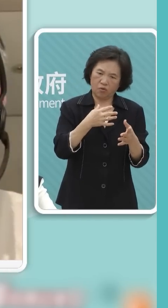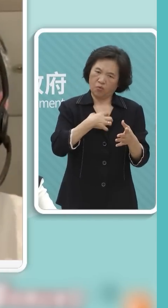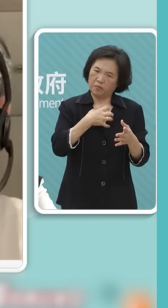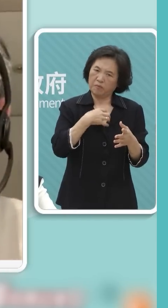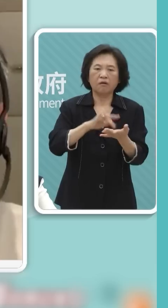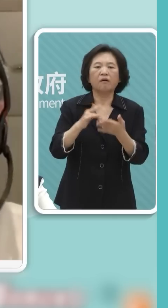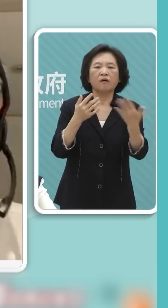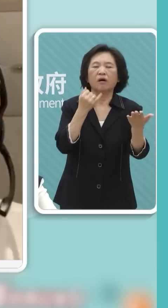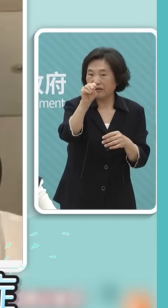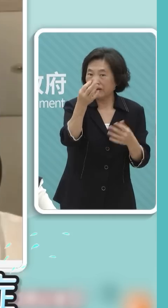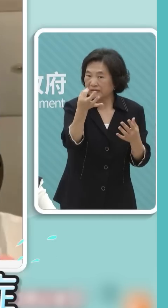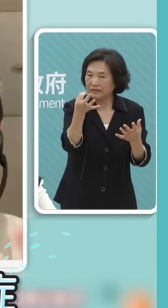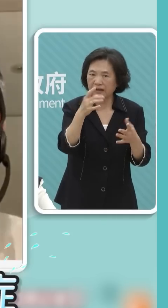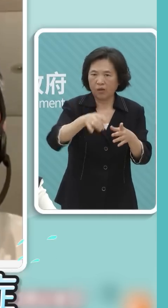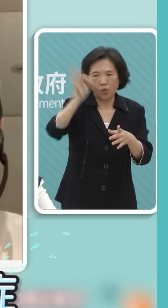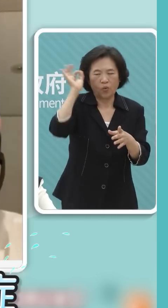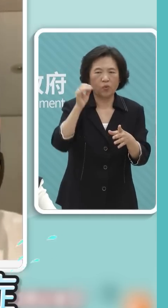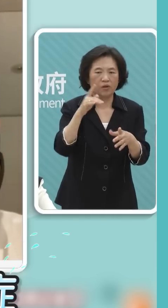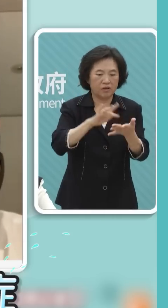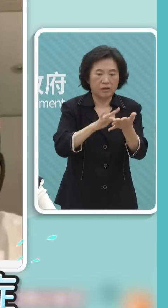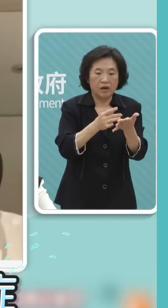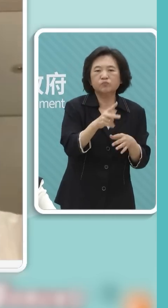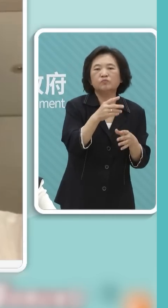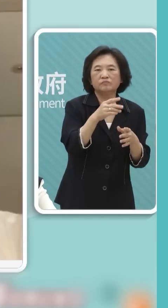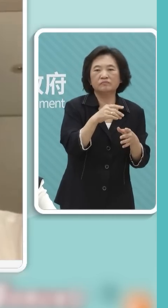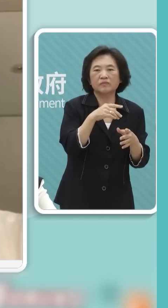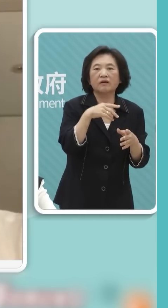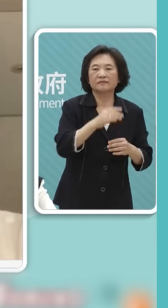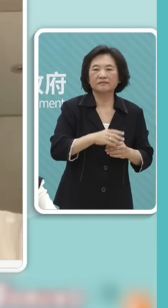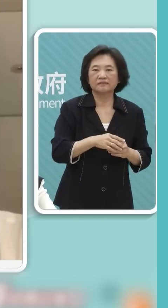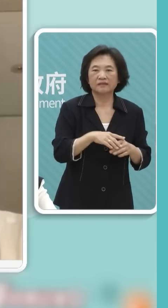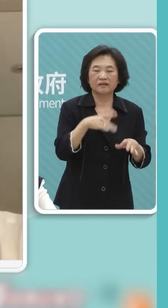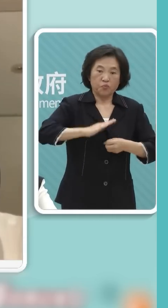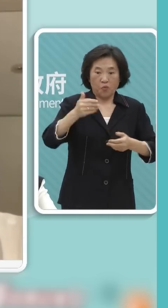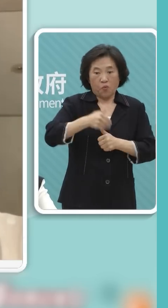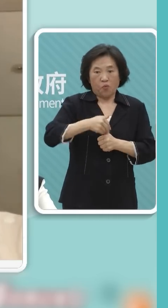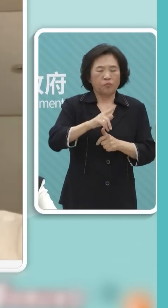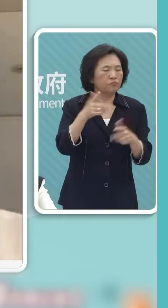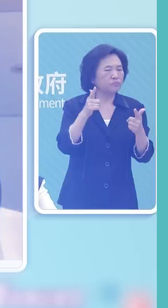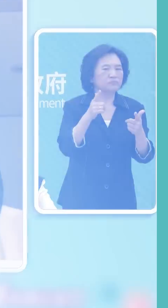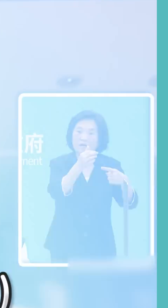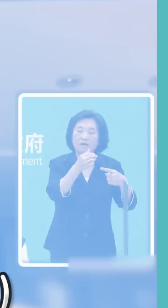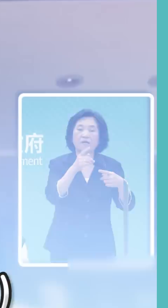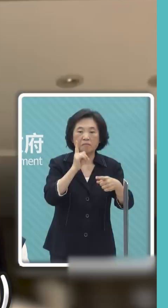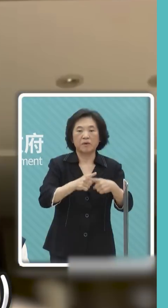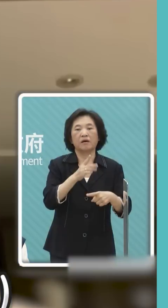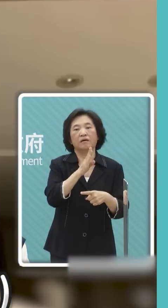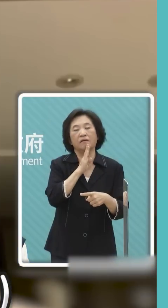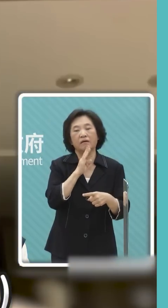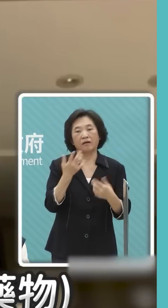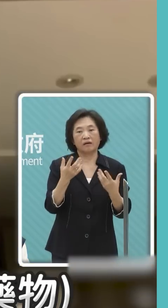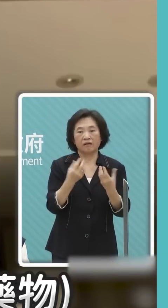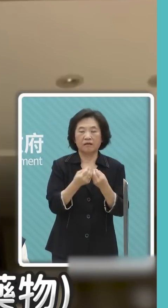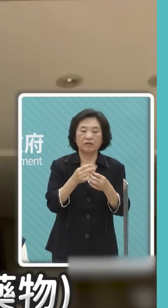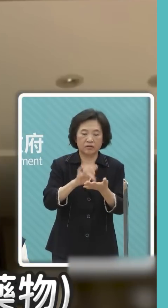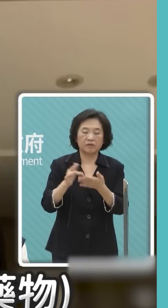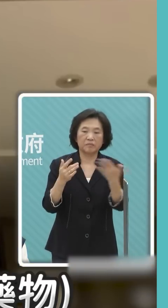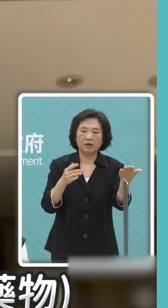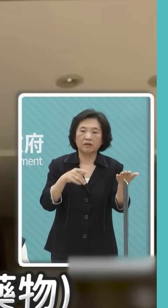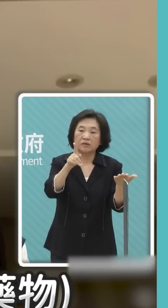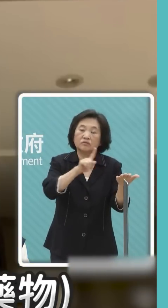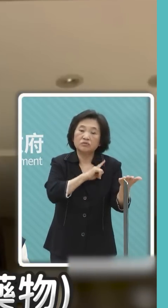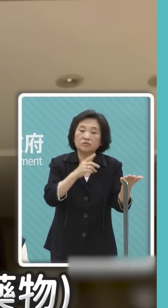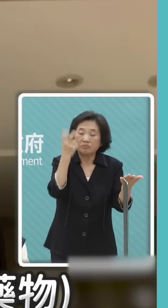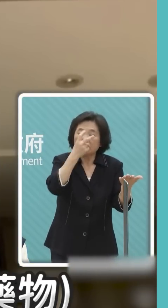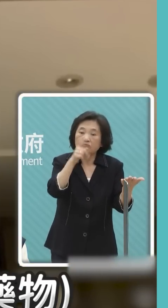哦，也不是说乱吃，吃多了还是有并发症。因为药不是补药，还是不能乱吃哦。 周玉蔻他有质疑你确诊却没有吃